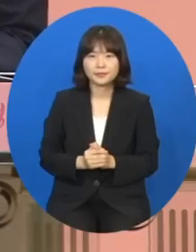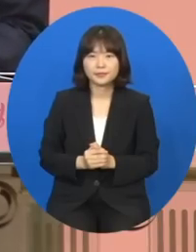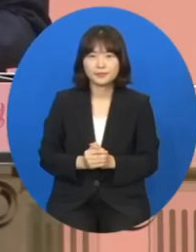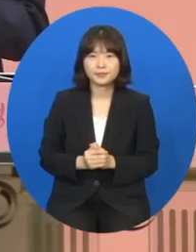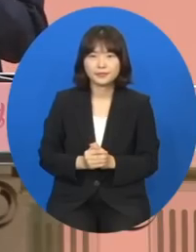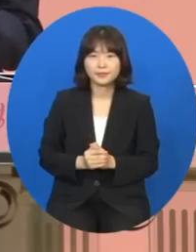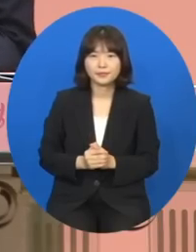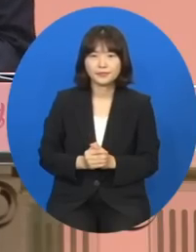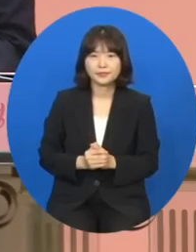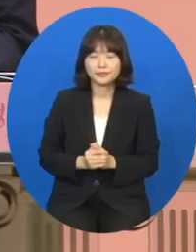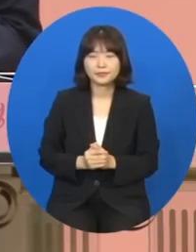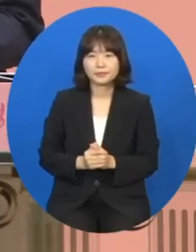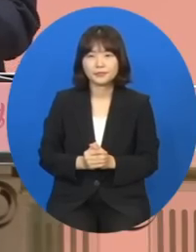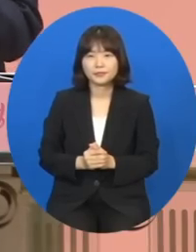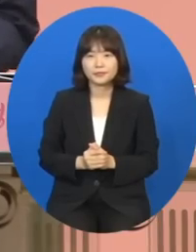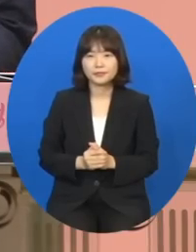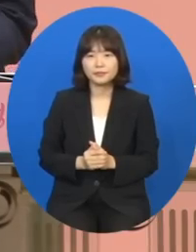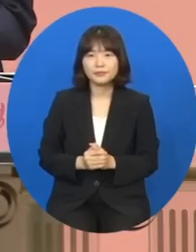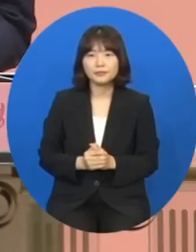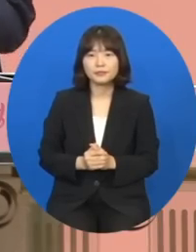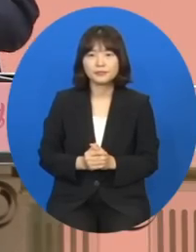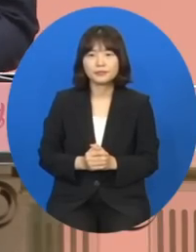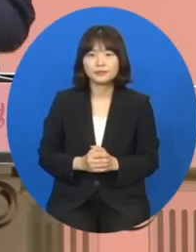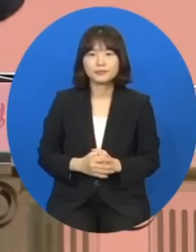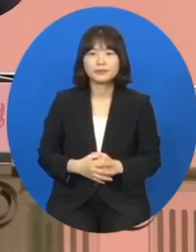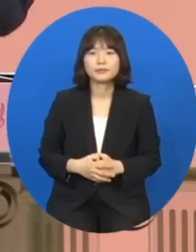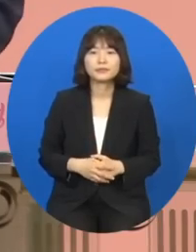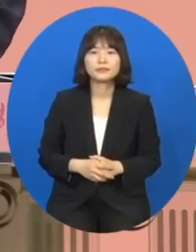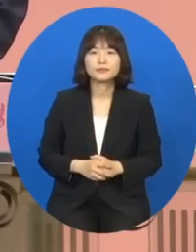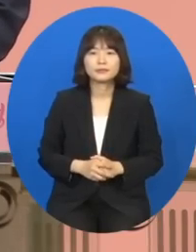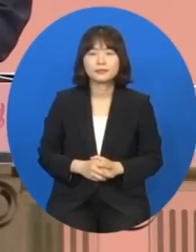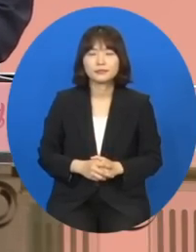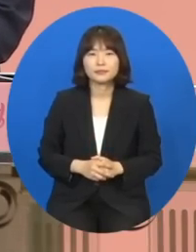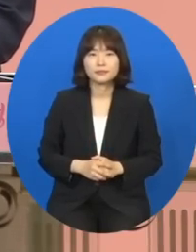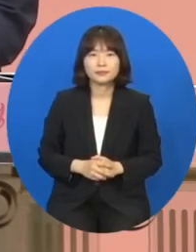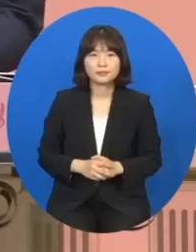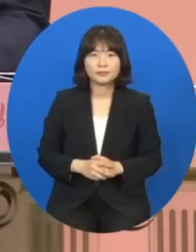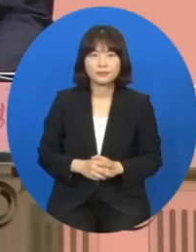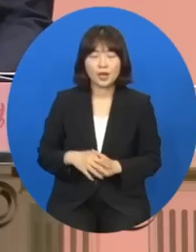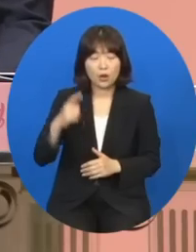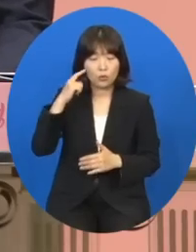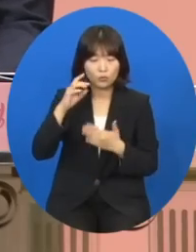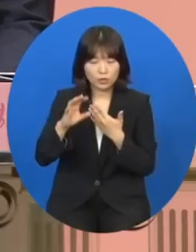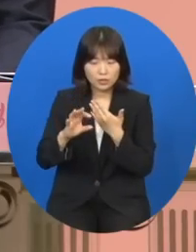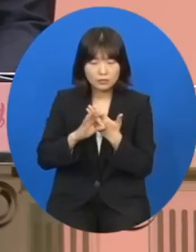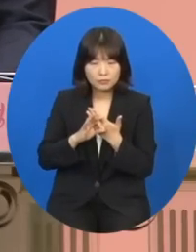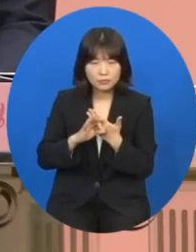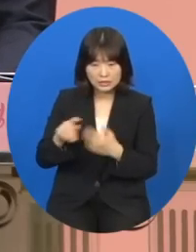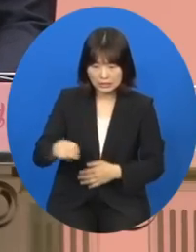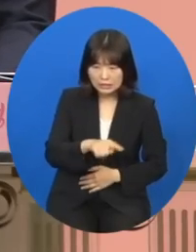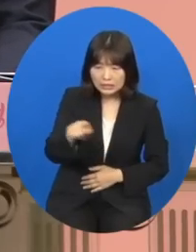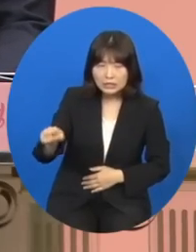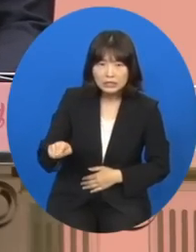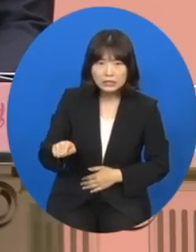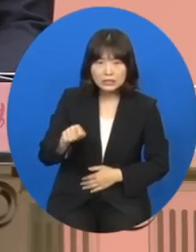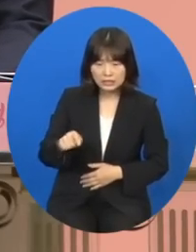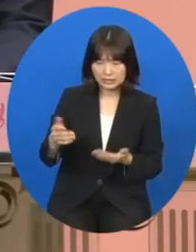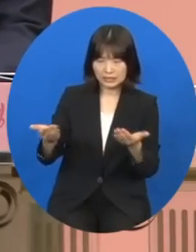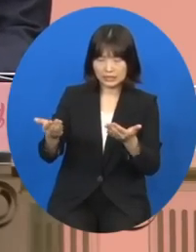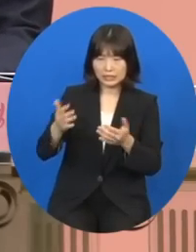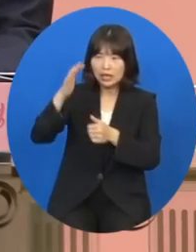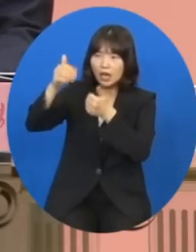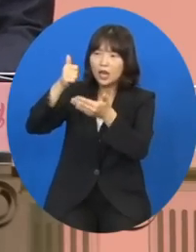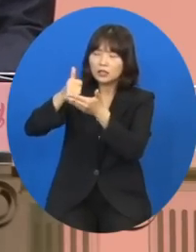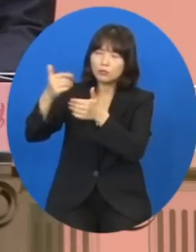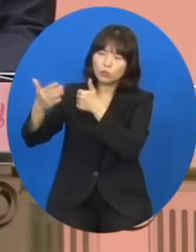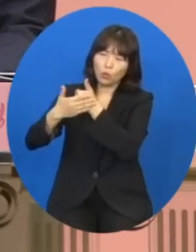몰 답변에 커 안부 것이 좋을 때 o 월 거야 왜냐하면 그들은 이 일이 하나님의 도우심으로